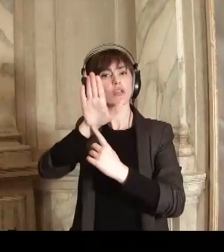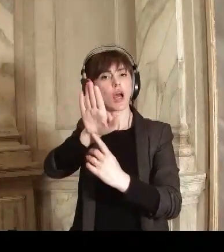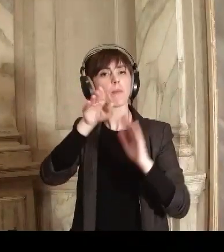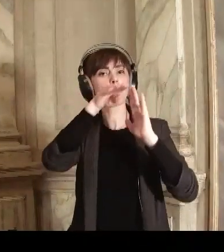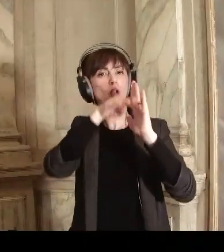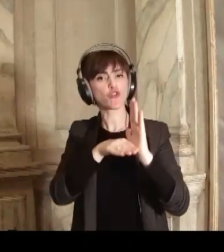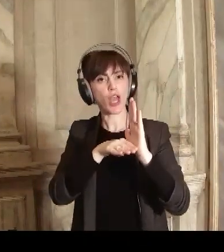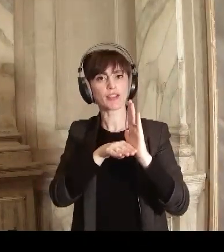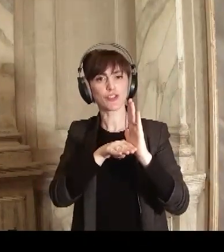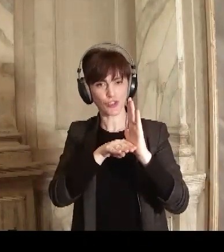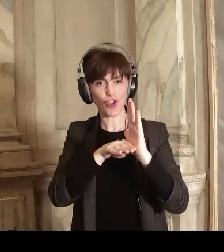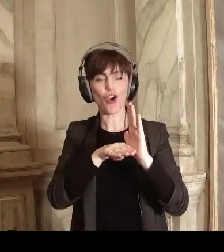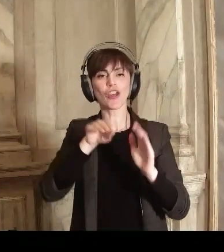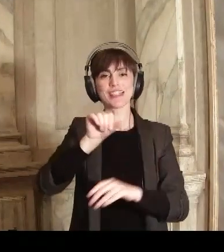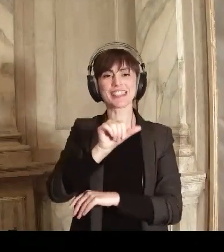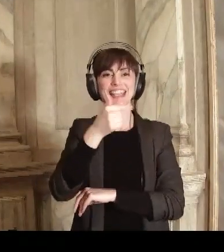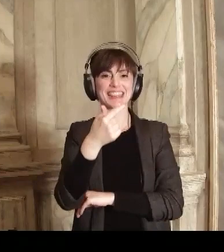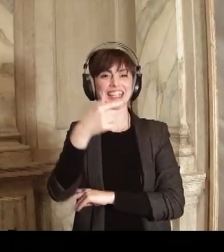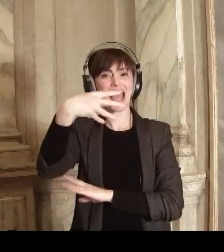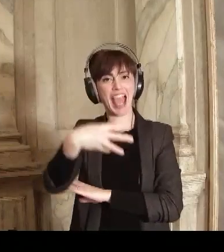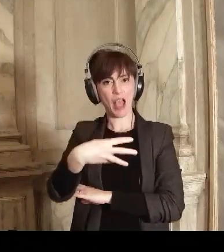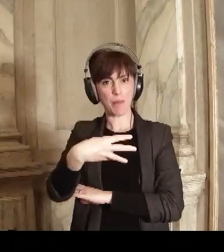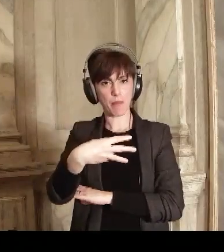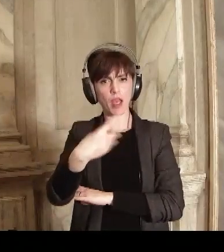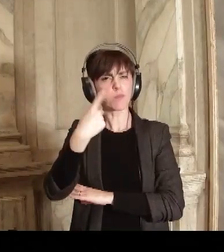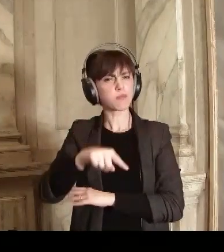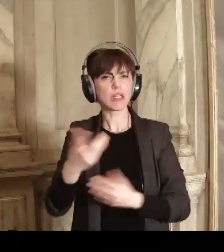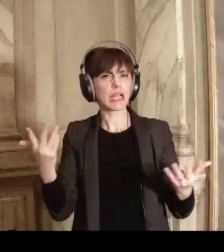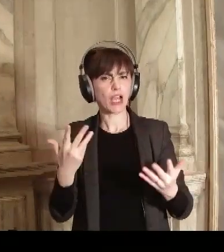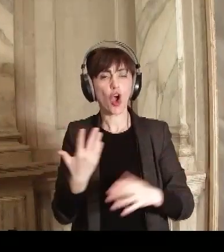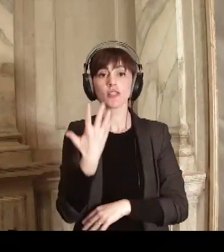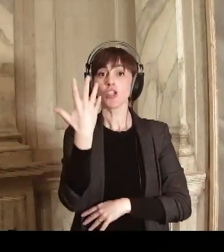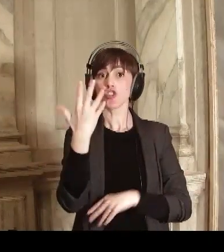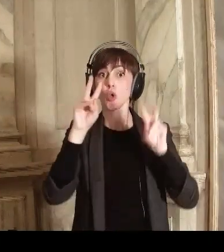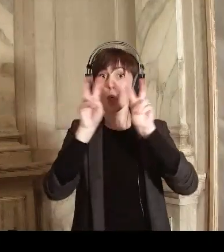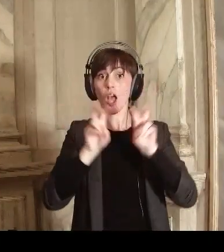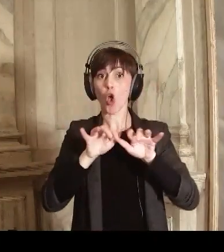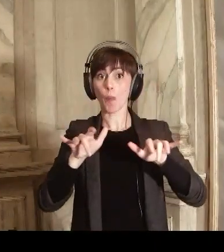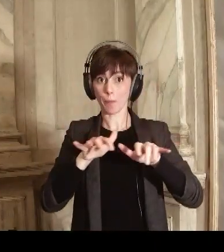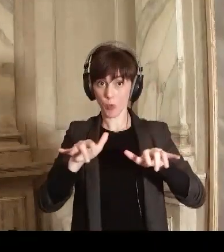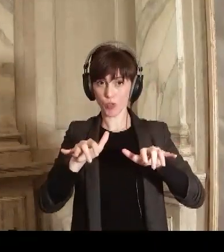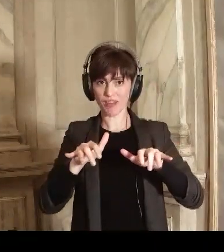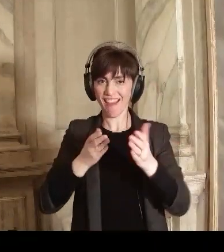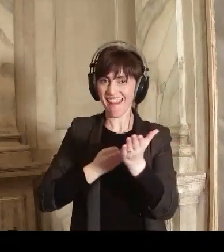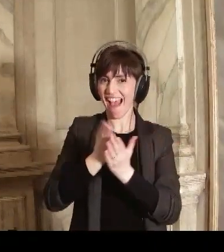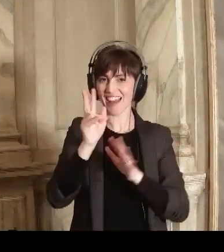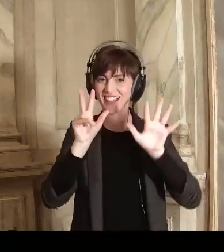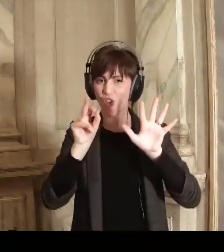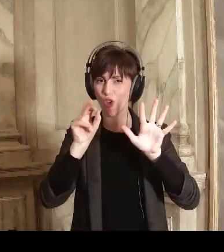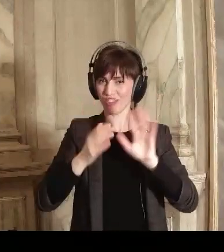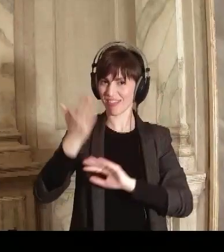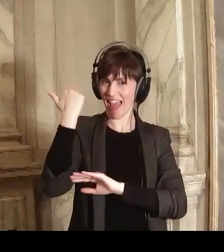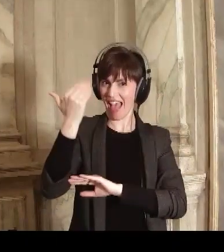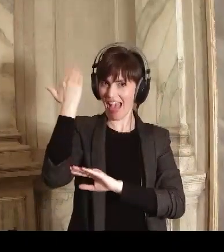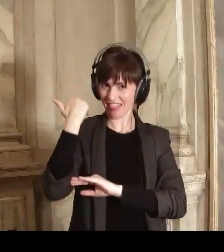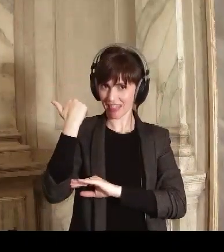CTM 8032 per 5 computer Commodore degli anni 80, quindi un progetto che fa